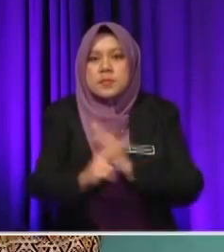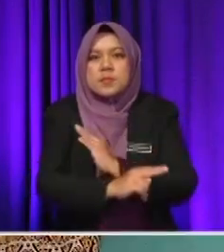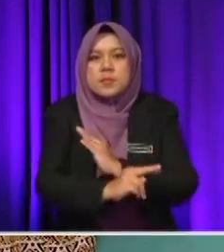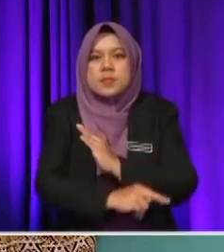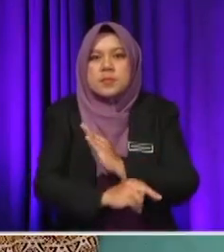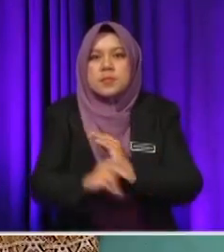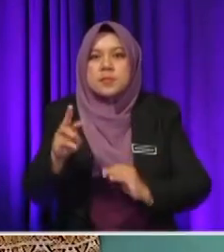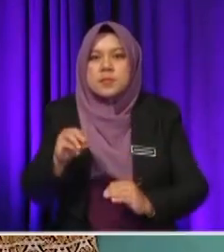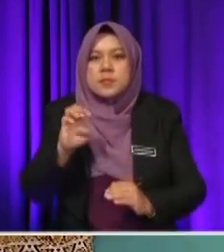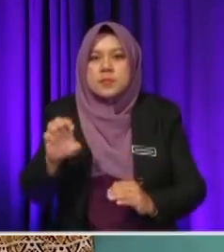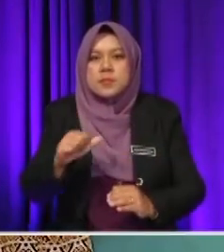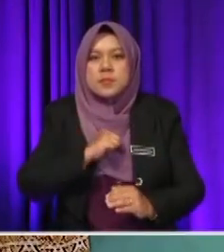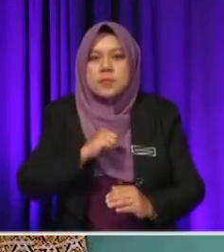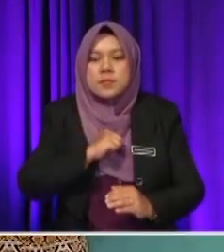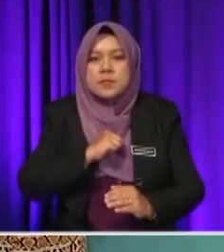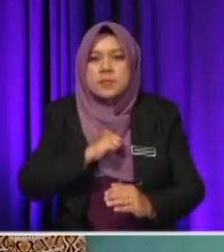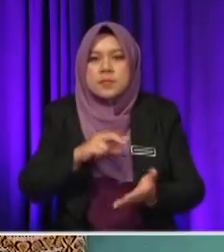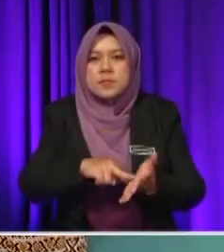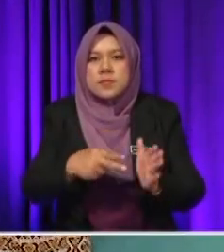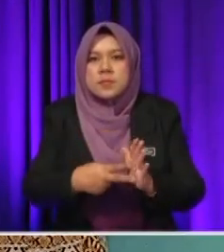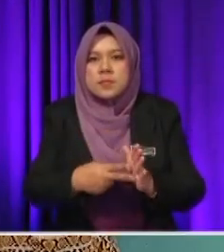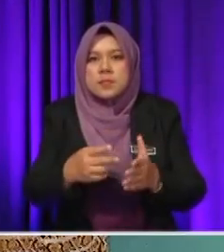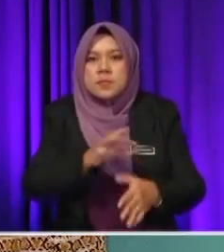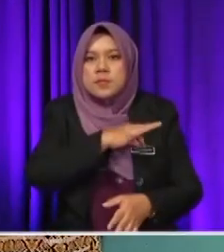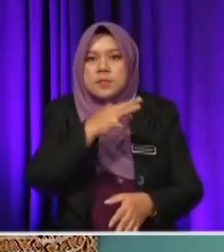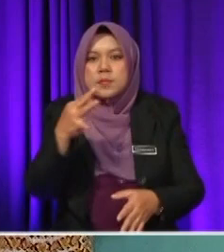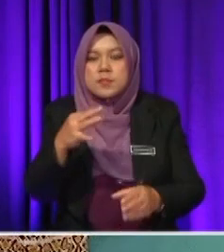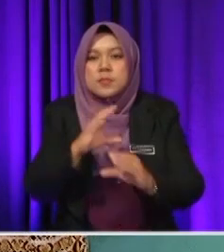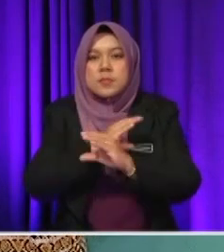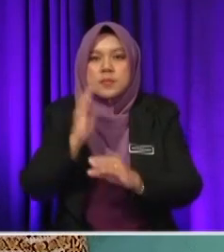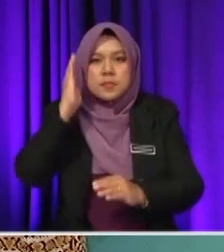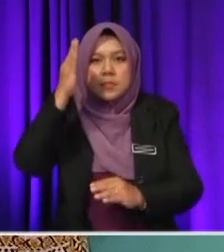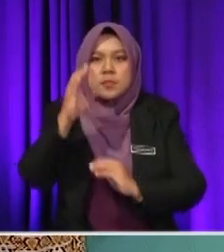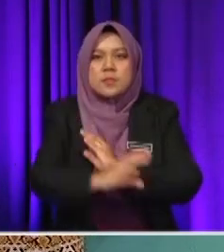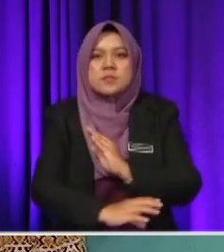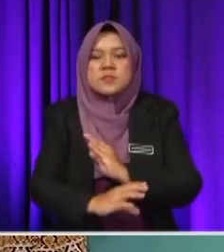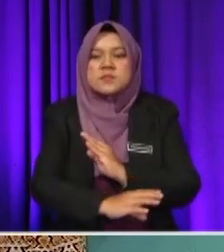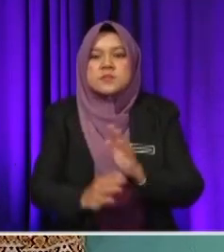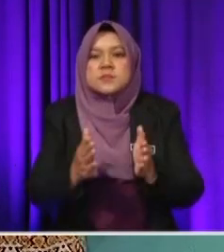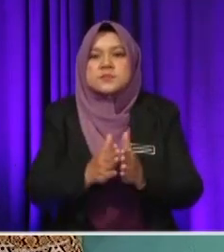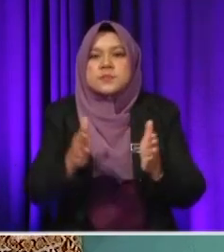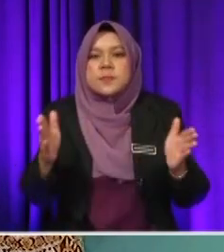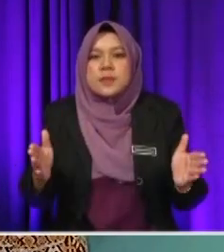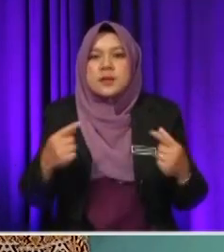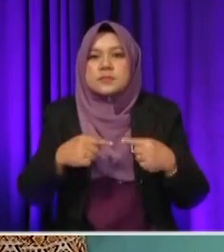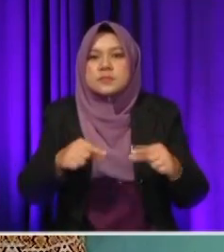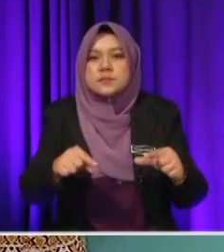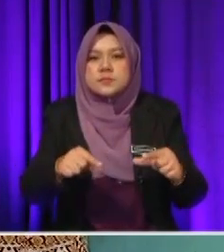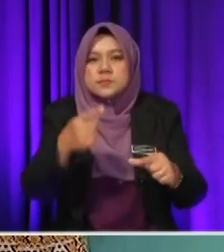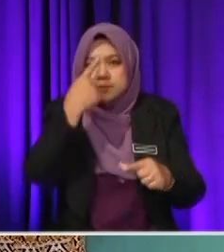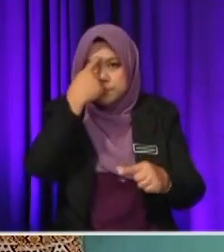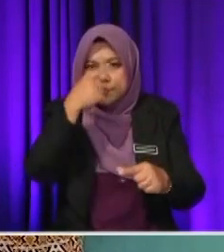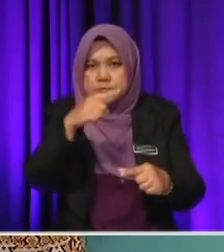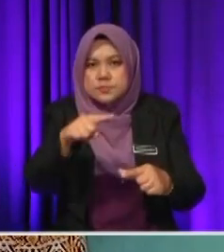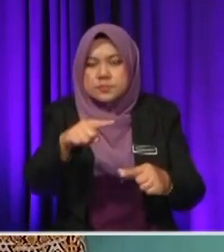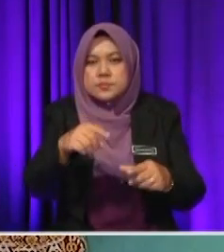nasionalisme itu sendiri membawa kepada semangat untuk semangat cinta akan jadi perkembangan kepada gerakan untuk